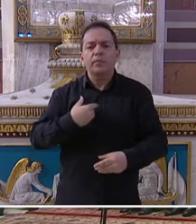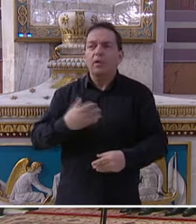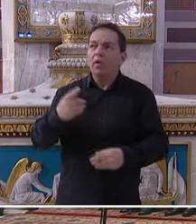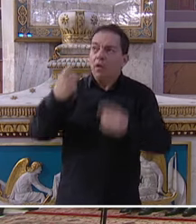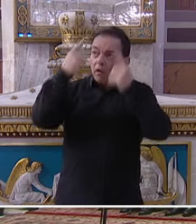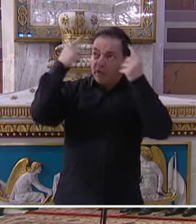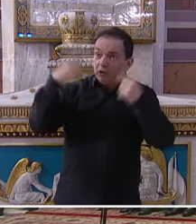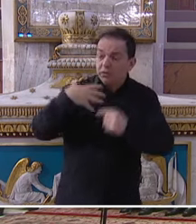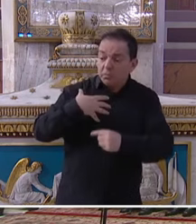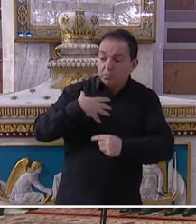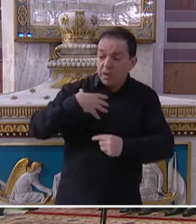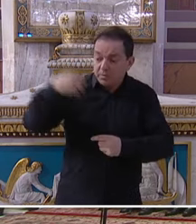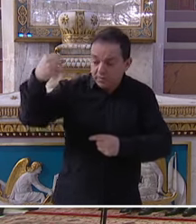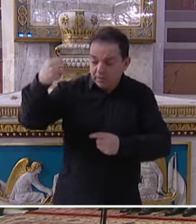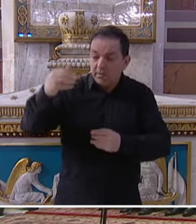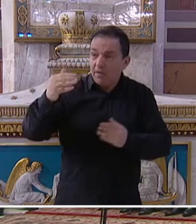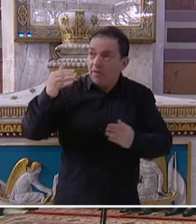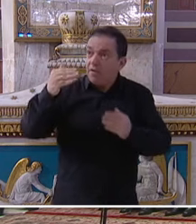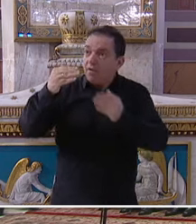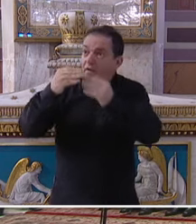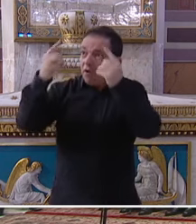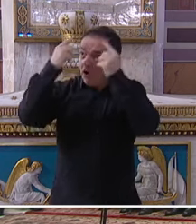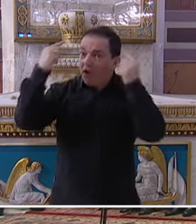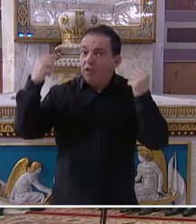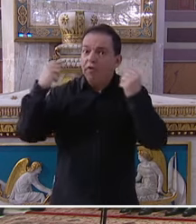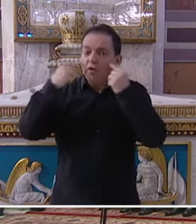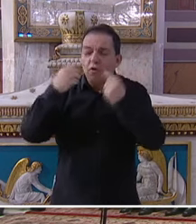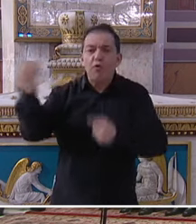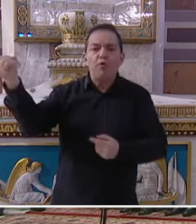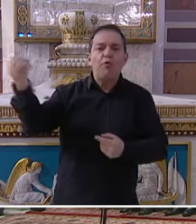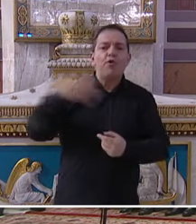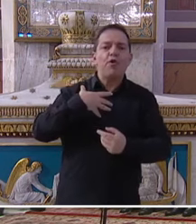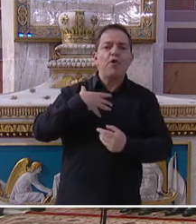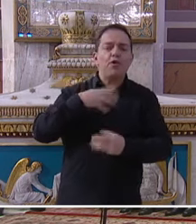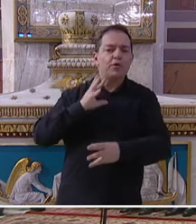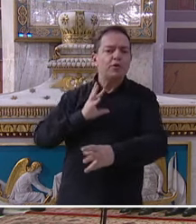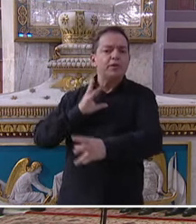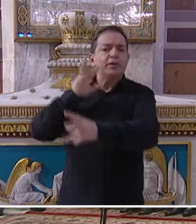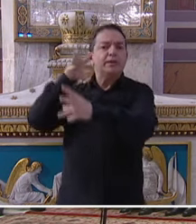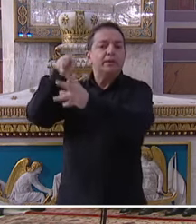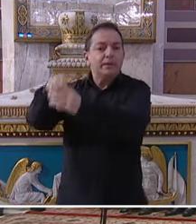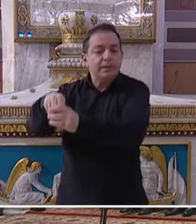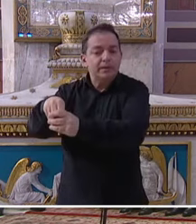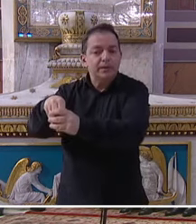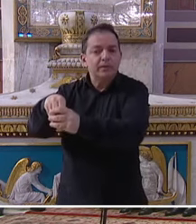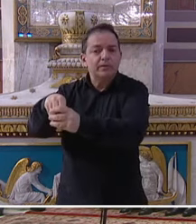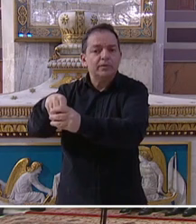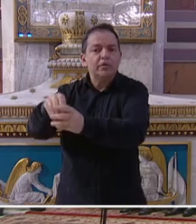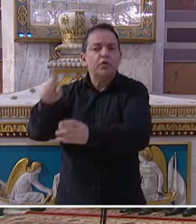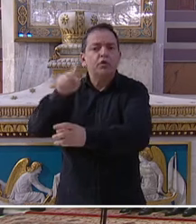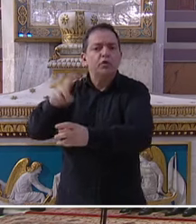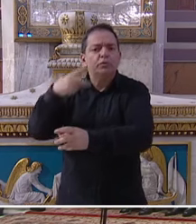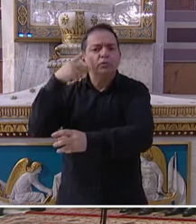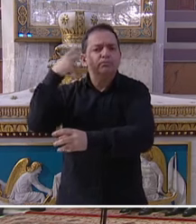Θεού, Υιός του Θεού, και επομένως μέτοχος της